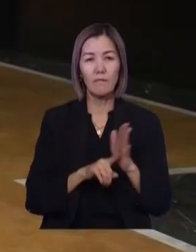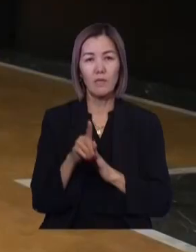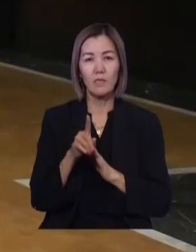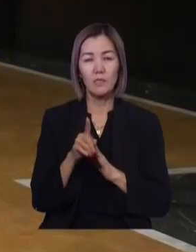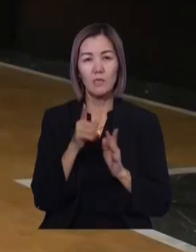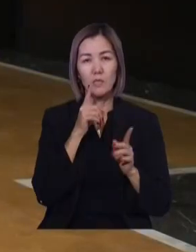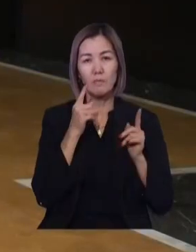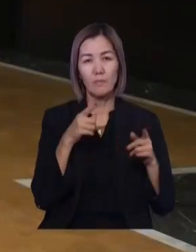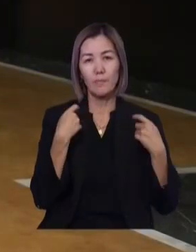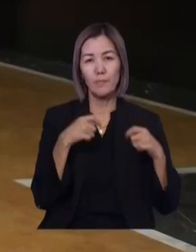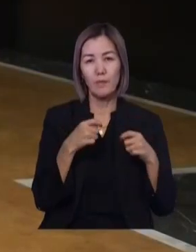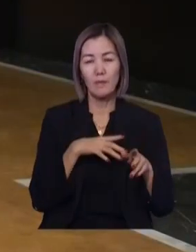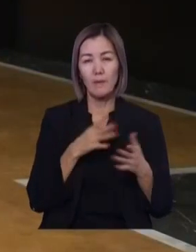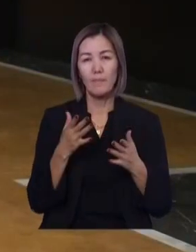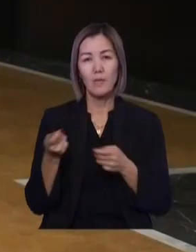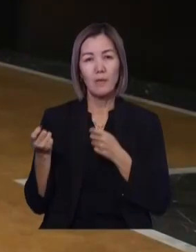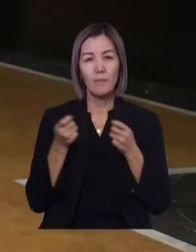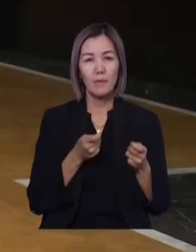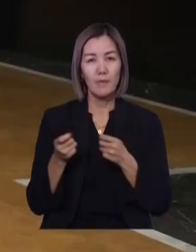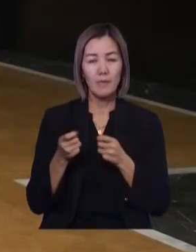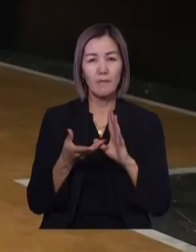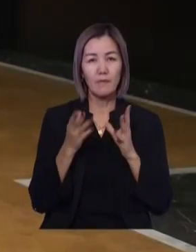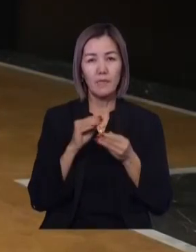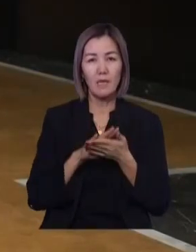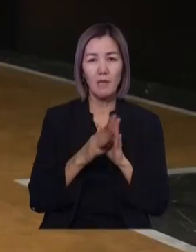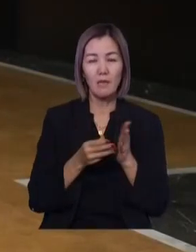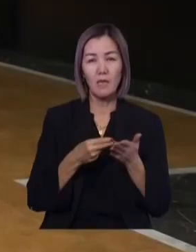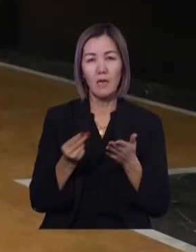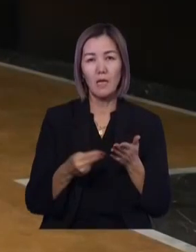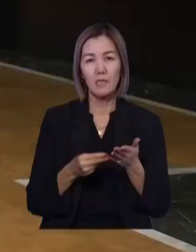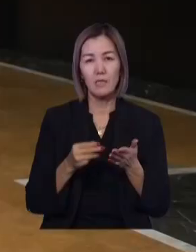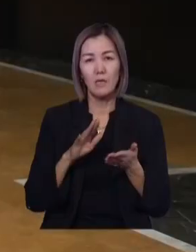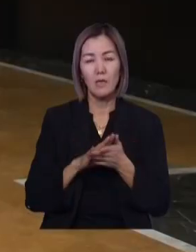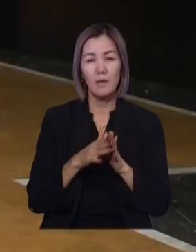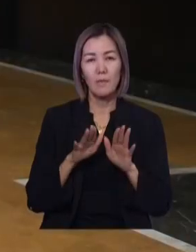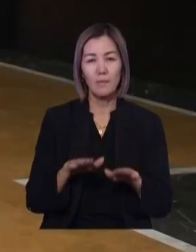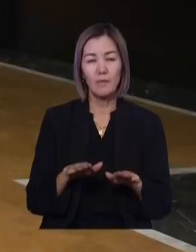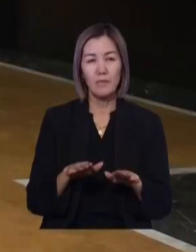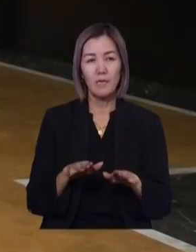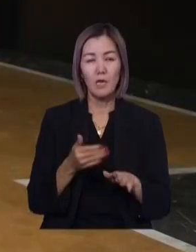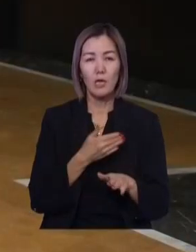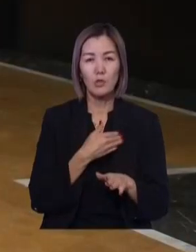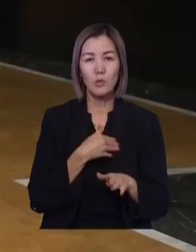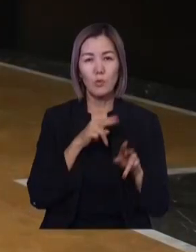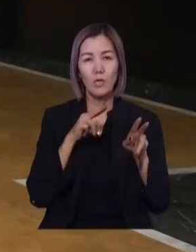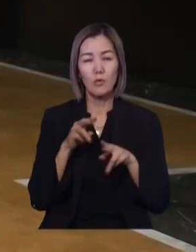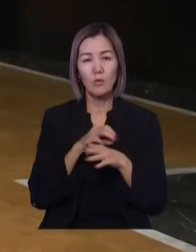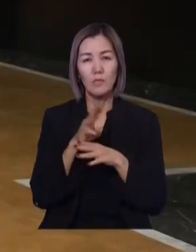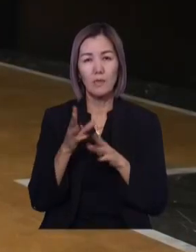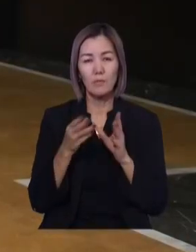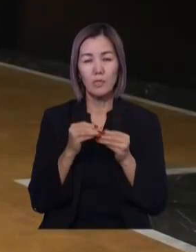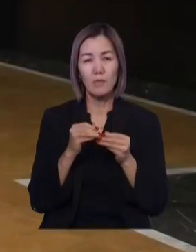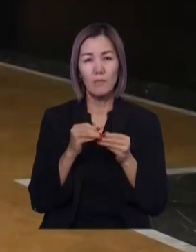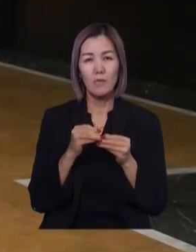волну. Для бесперебойного снабжения топливом все операторы заключили контракт с угольным месторождением. Хочу отметить, что контроль за снабжением населения